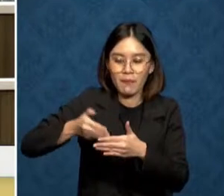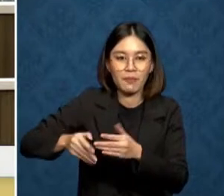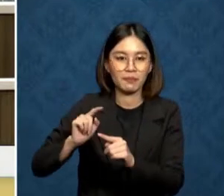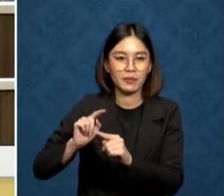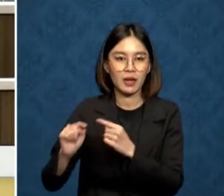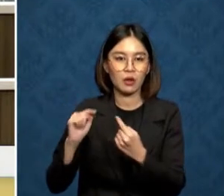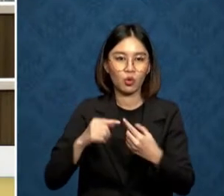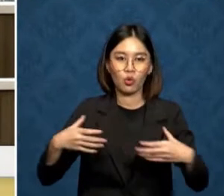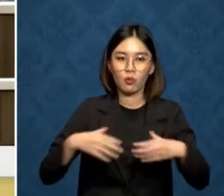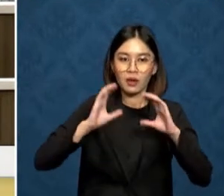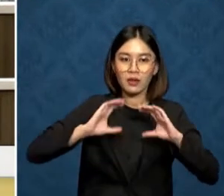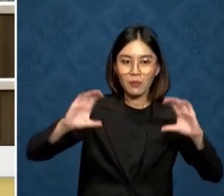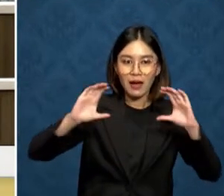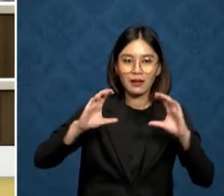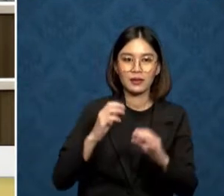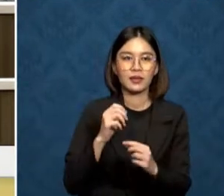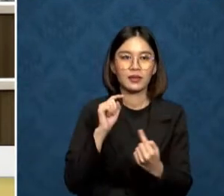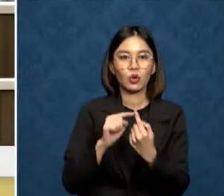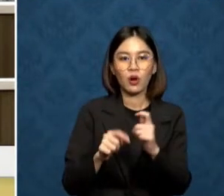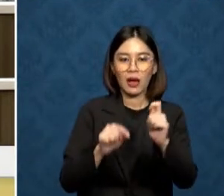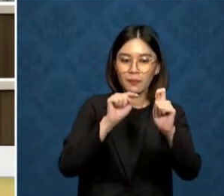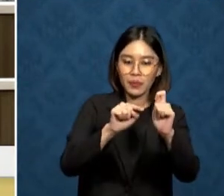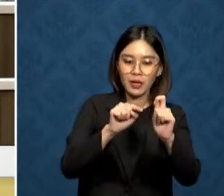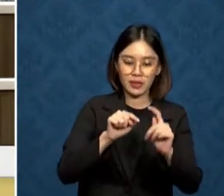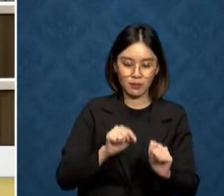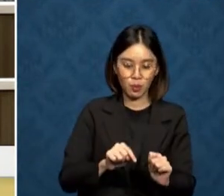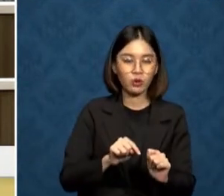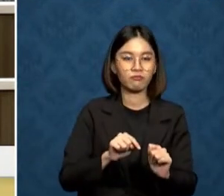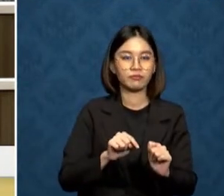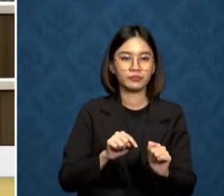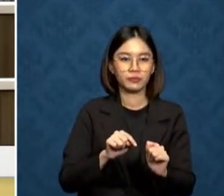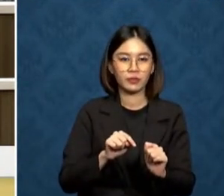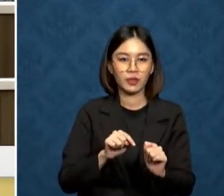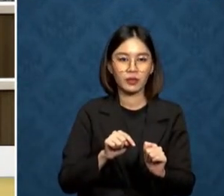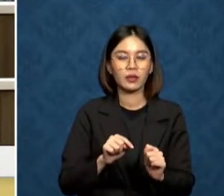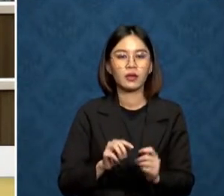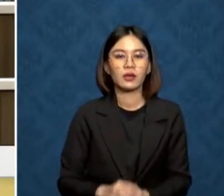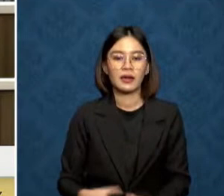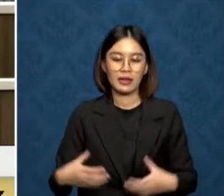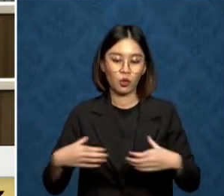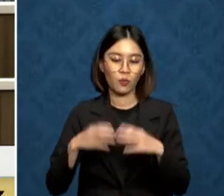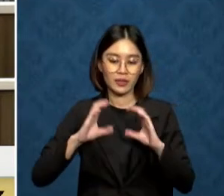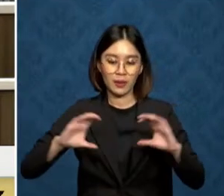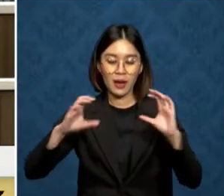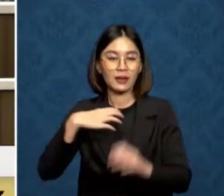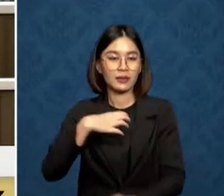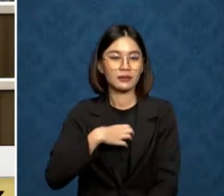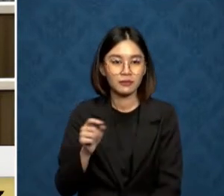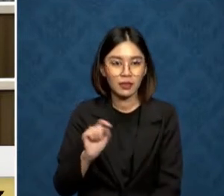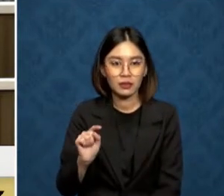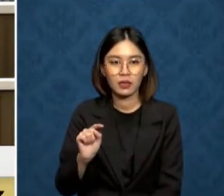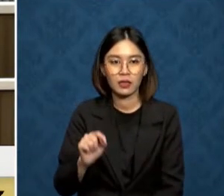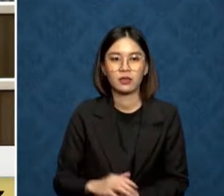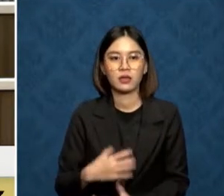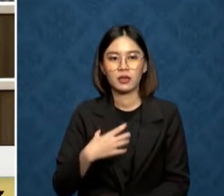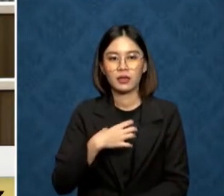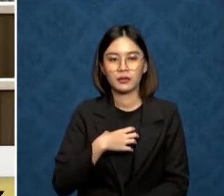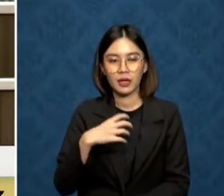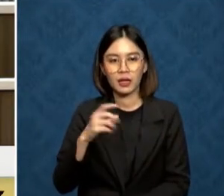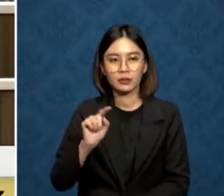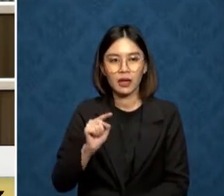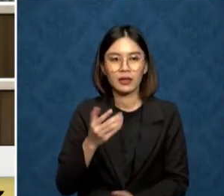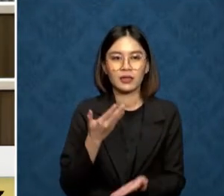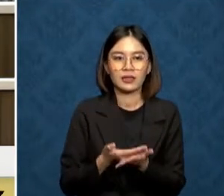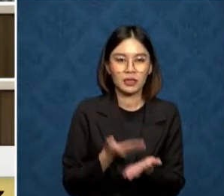บจะต้องการให้